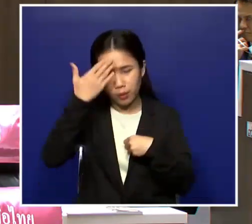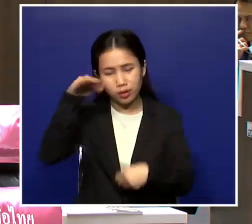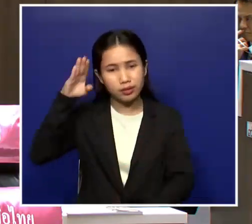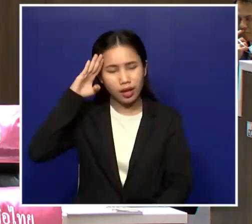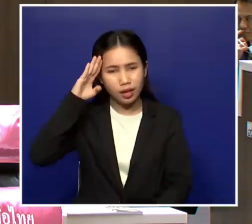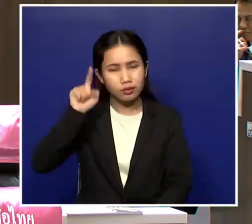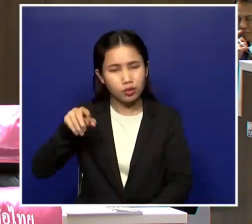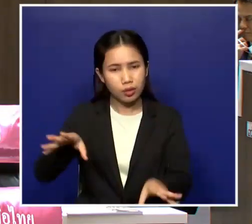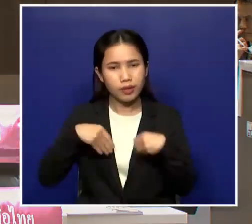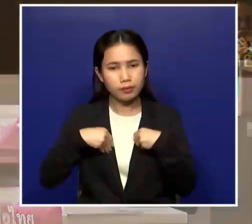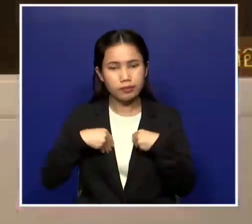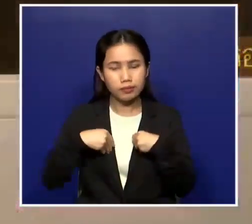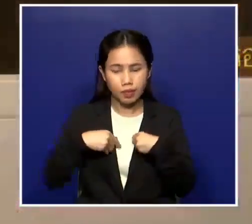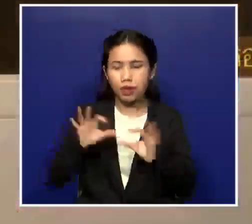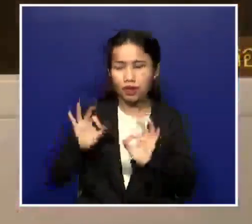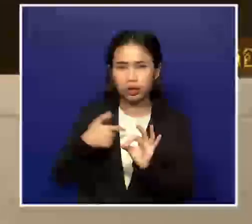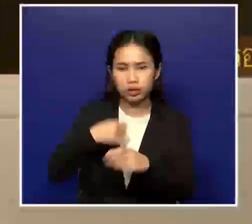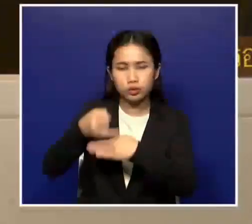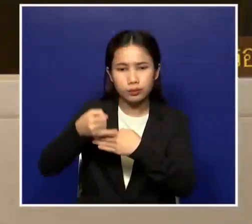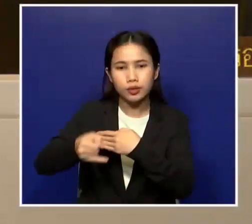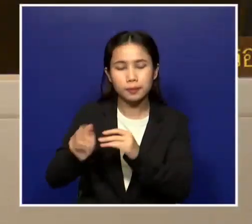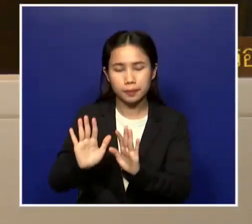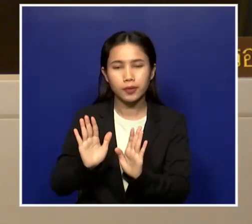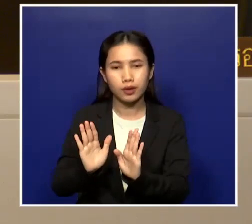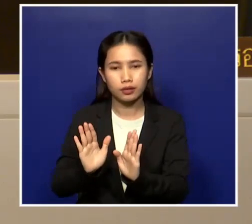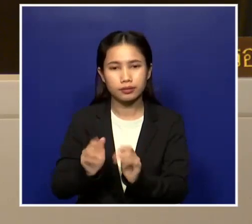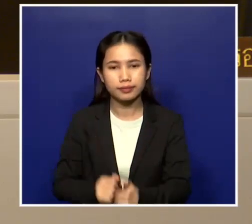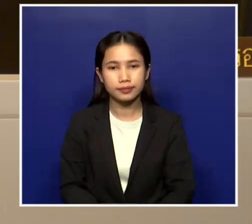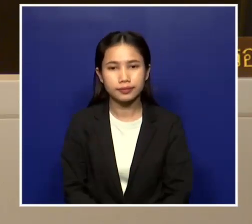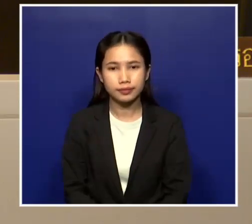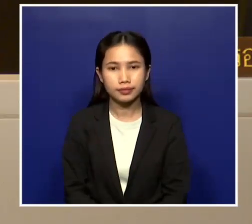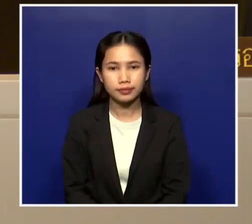ตินะครับจบประเด็นนี้ครับผม ครับความได้ครับ ดีครับ